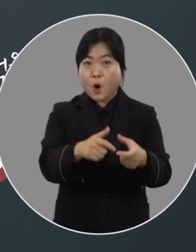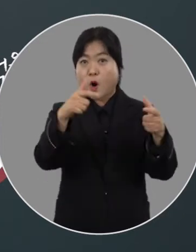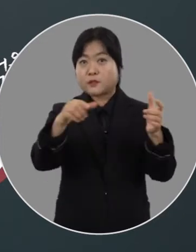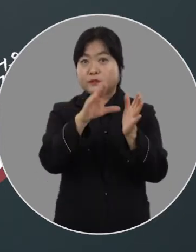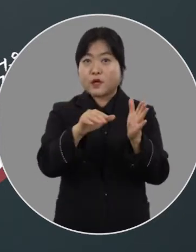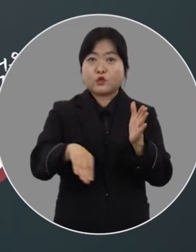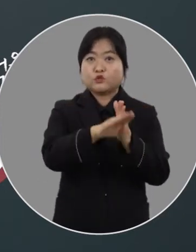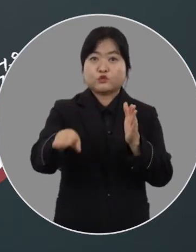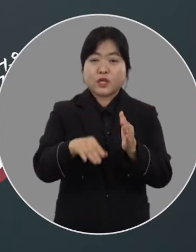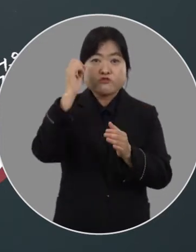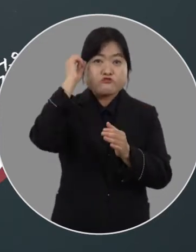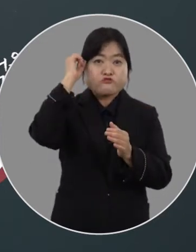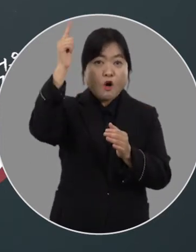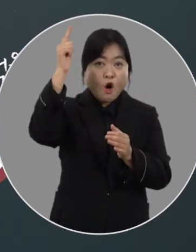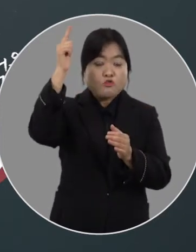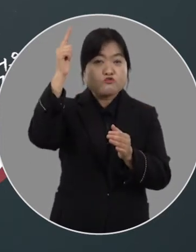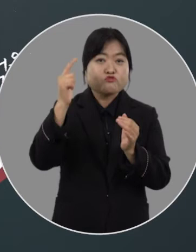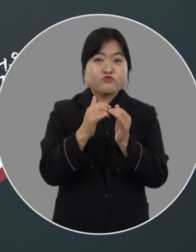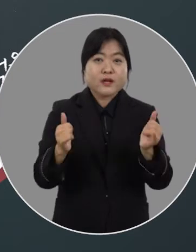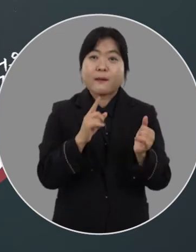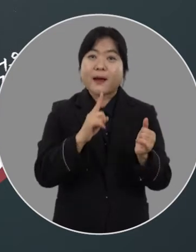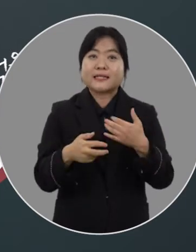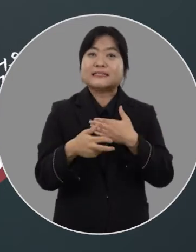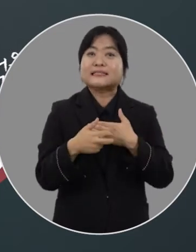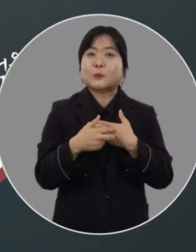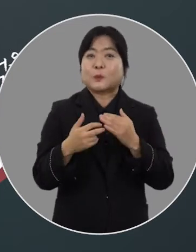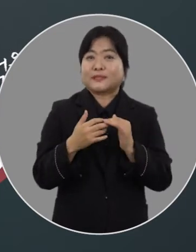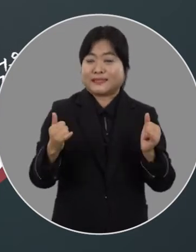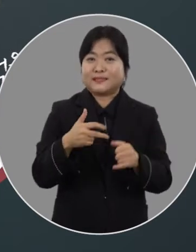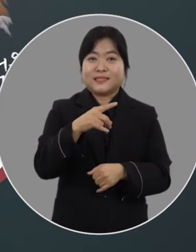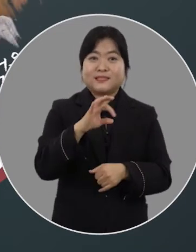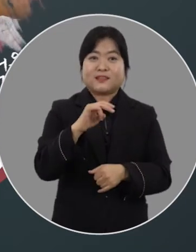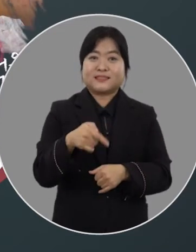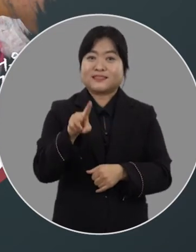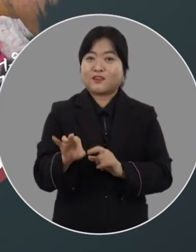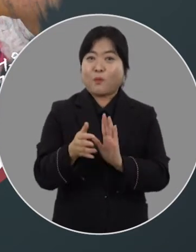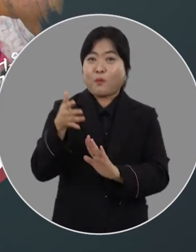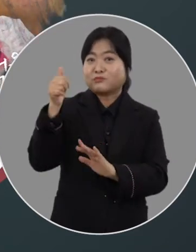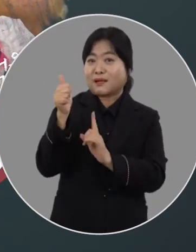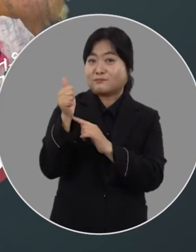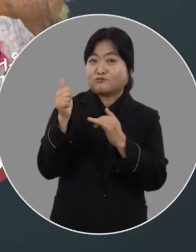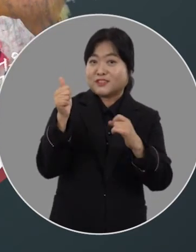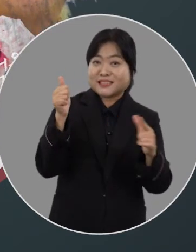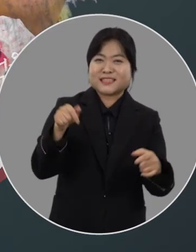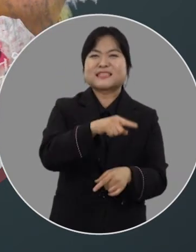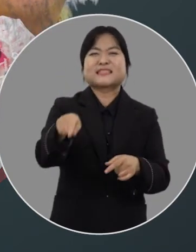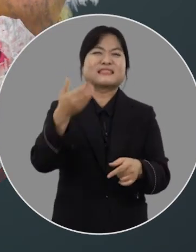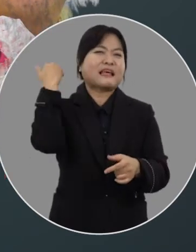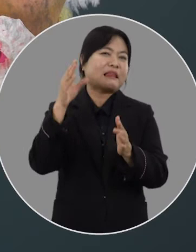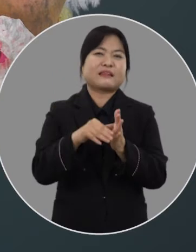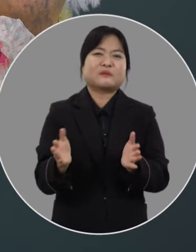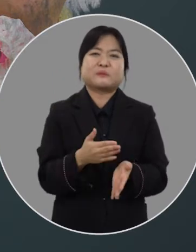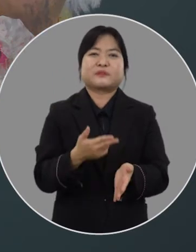퍼져나갈 때는 우리들의 영웅들인 의료진이나 정은경 본부장 이런 분 같은 사람들이